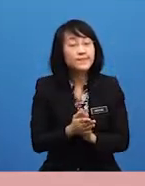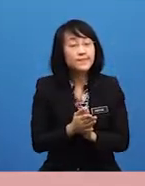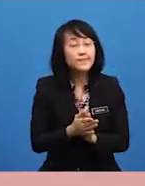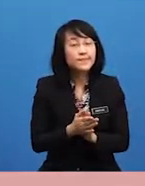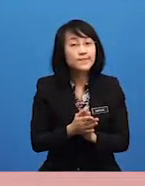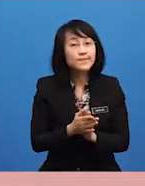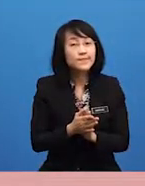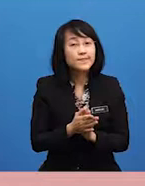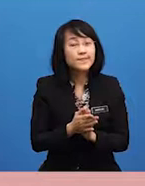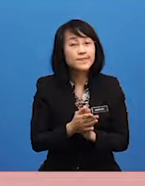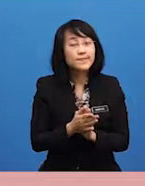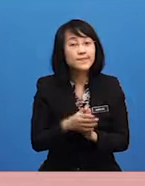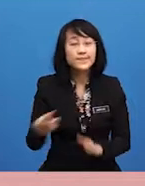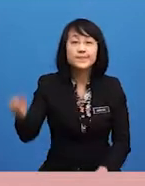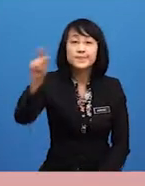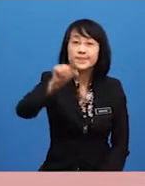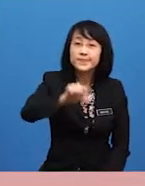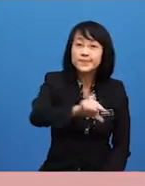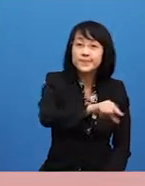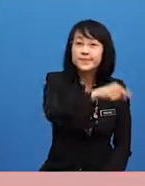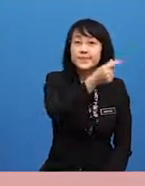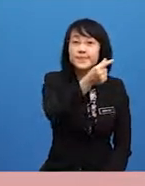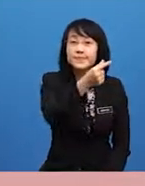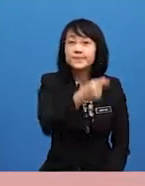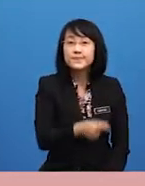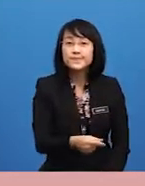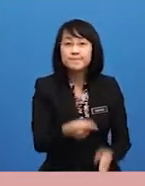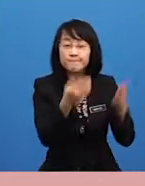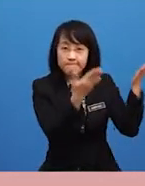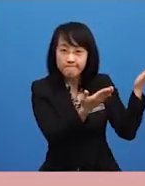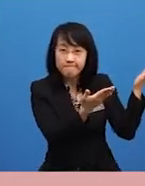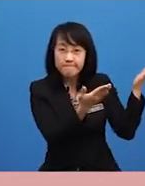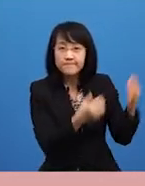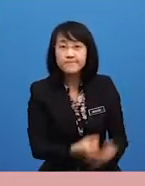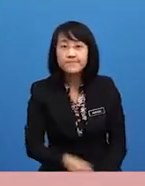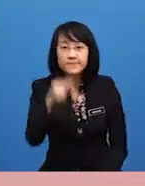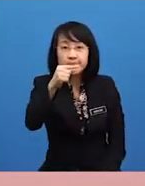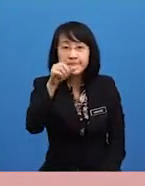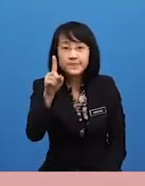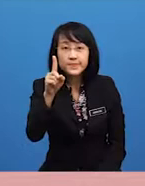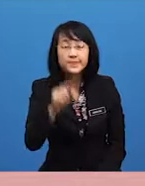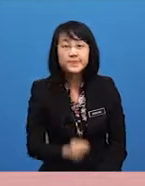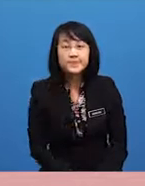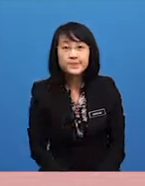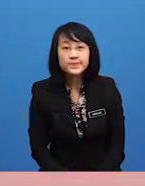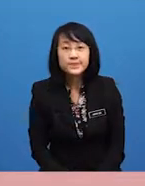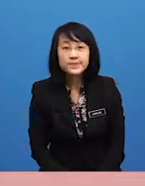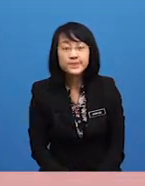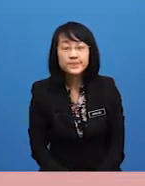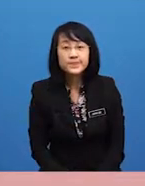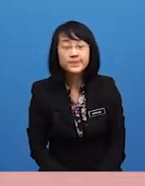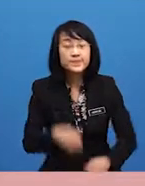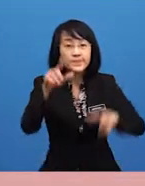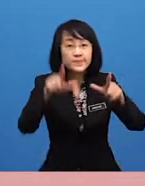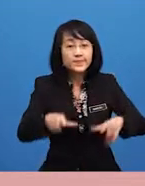iaitu Gunung Korbu G1 yang terletak di banjaran Titi